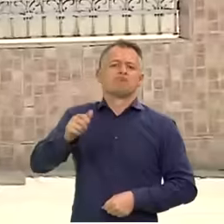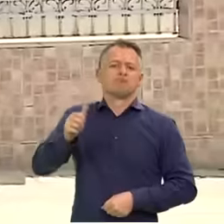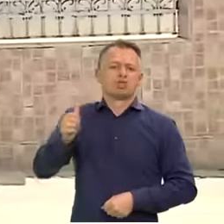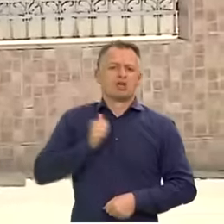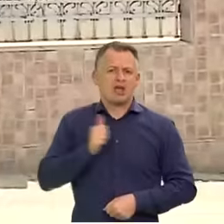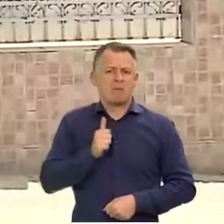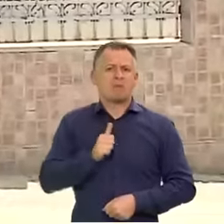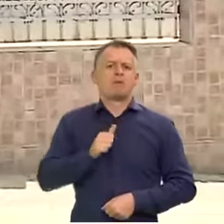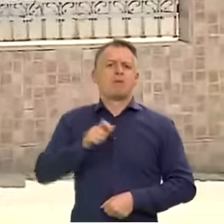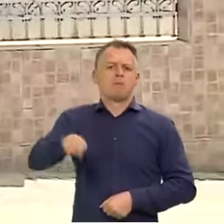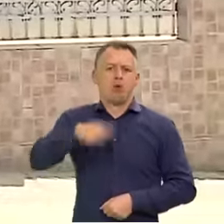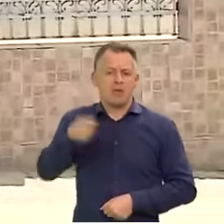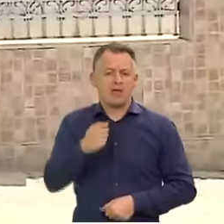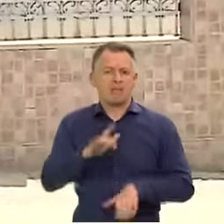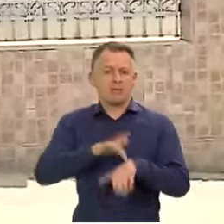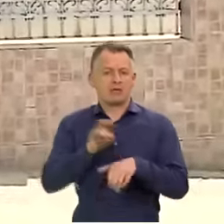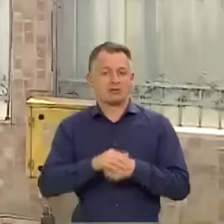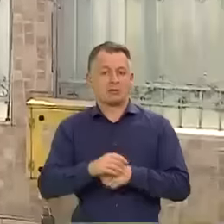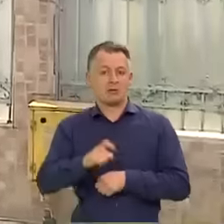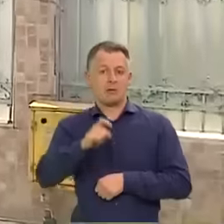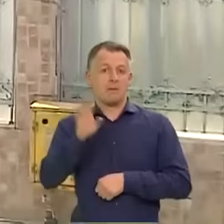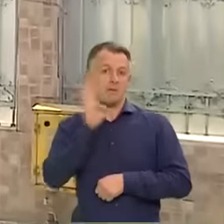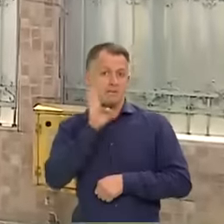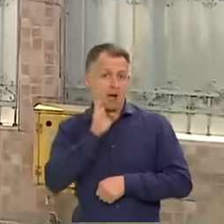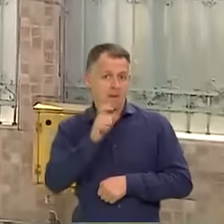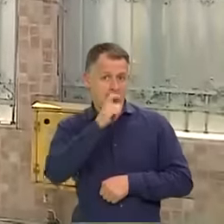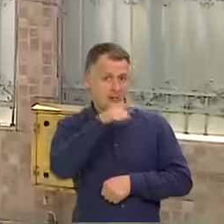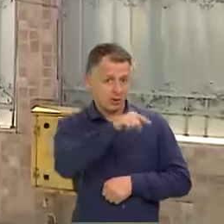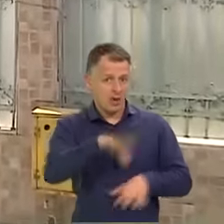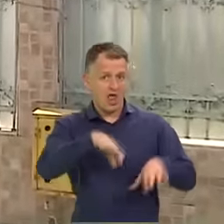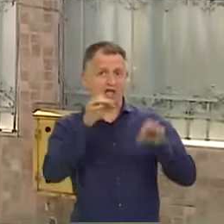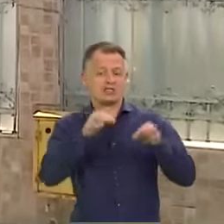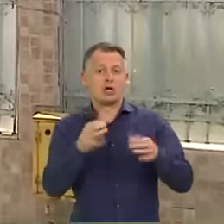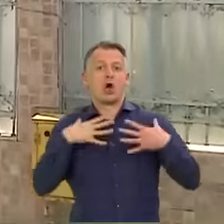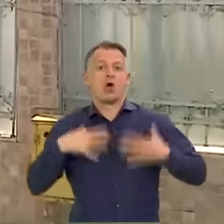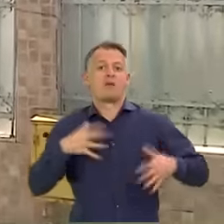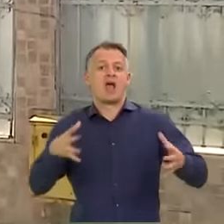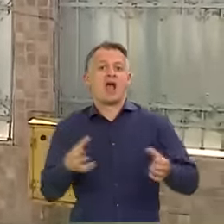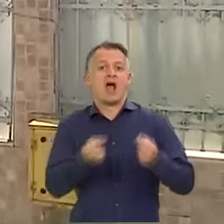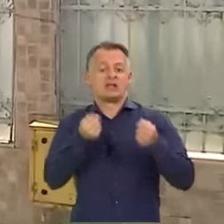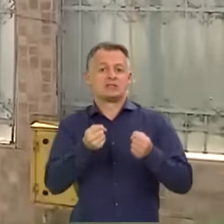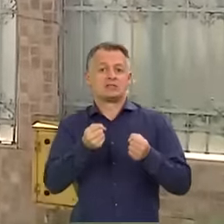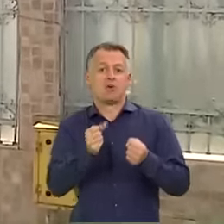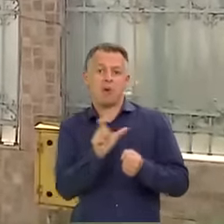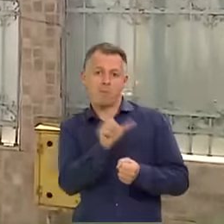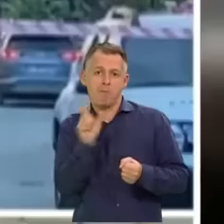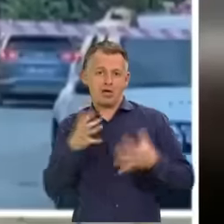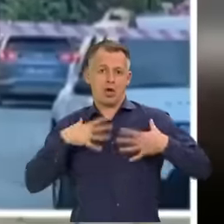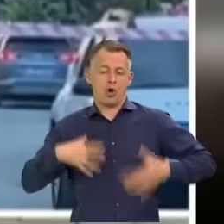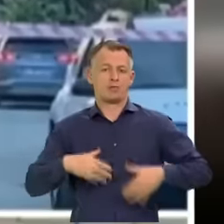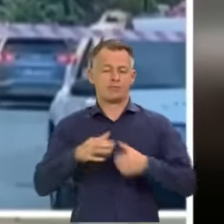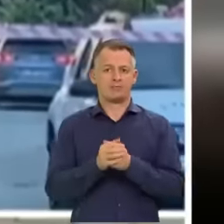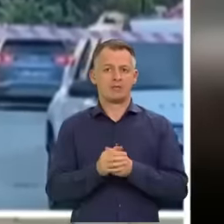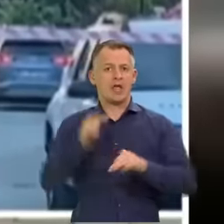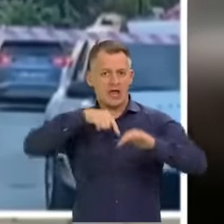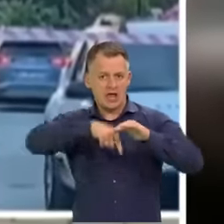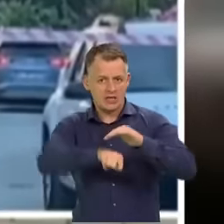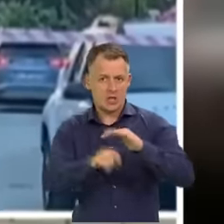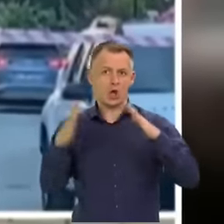Mama bărbatului l-ar fi găsit inconștient, ars pe o bucată din corp și cu artera femurală ruptă. Interiorul